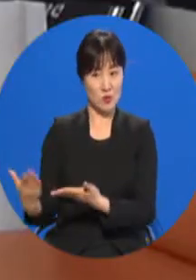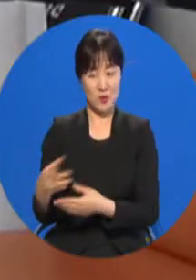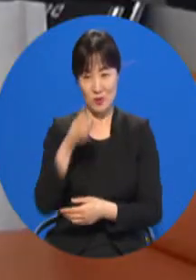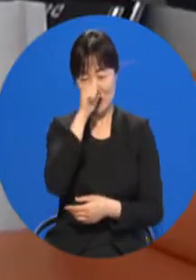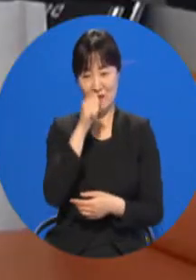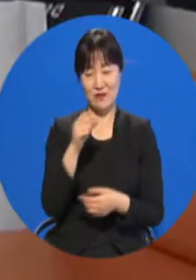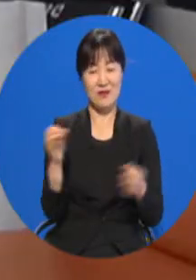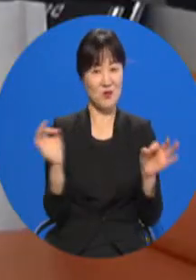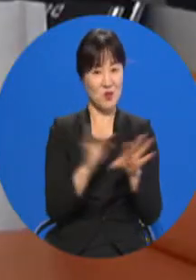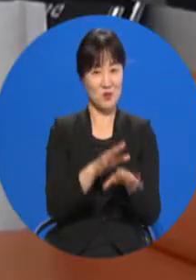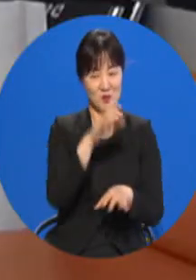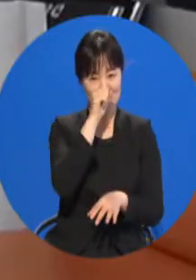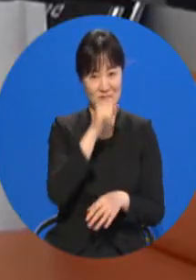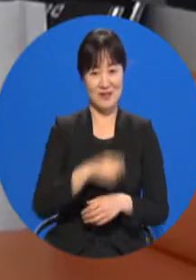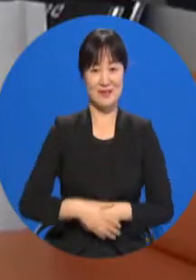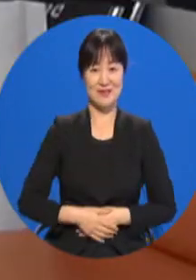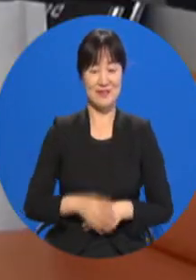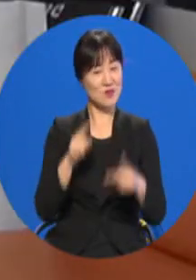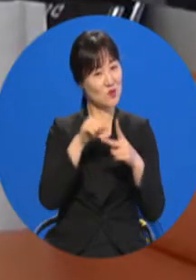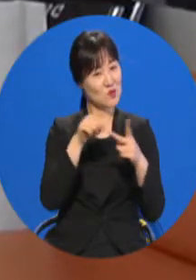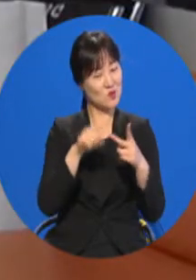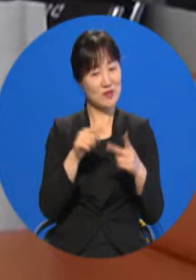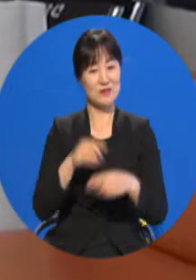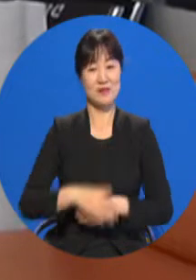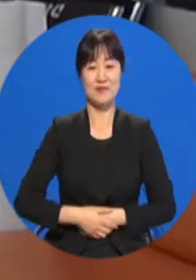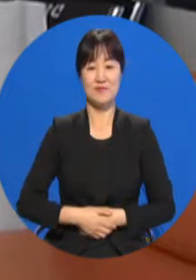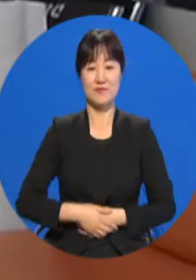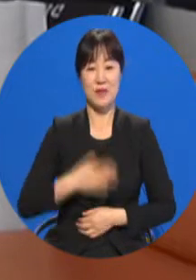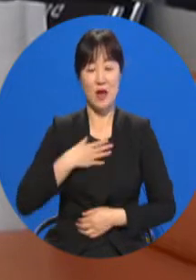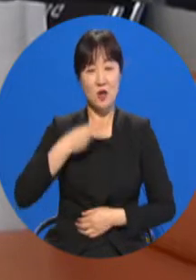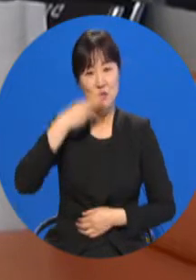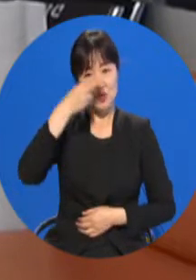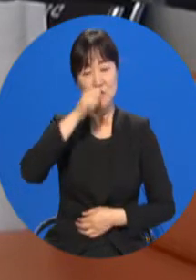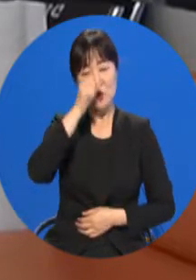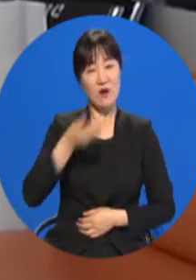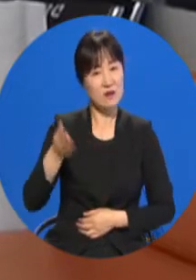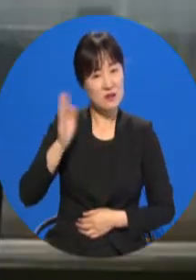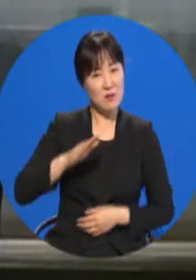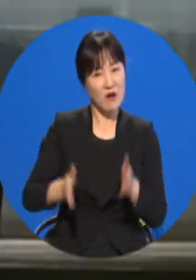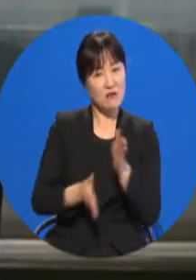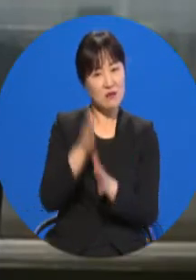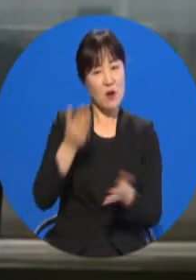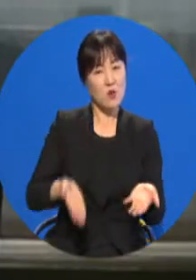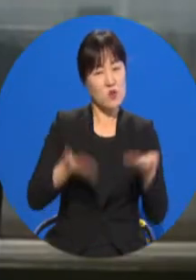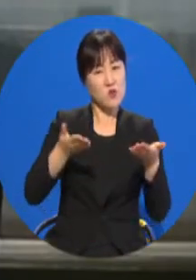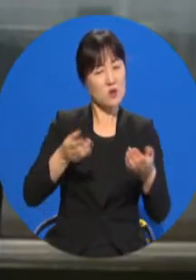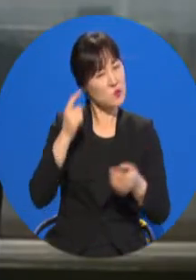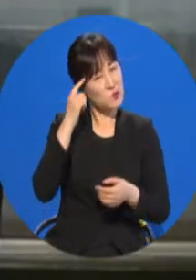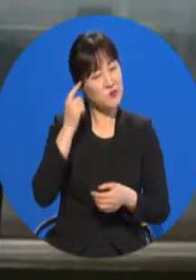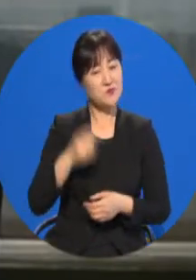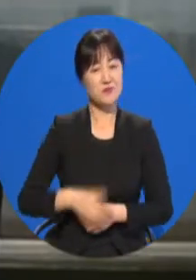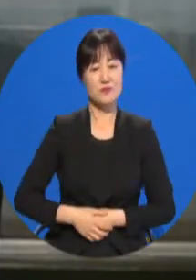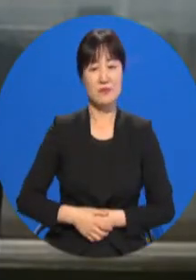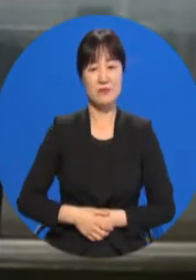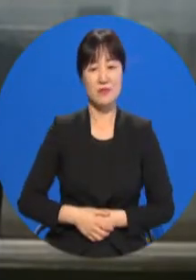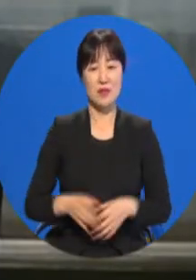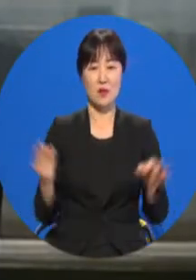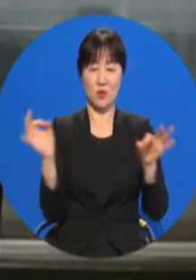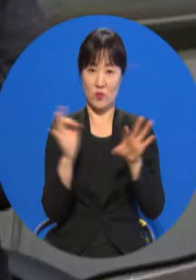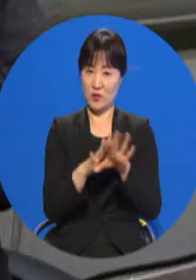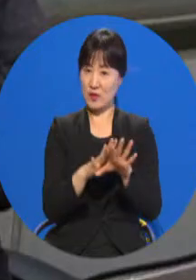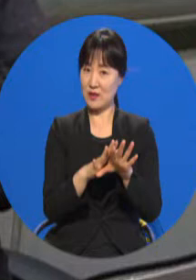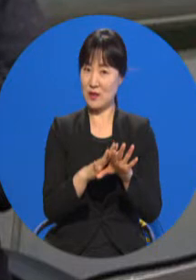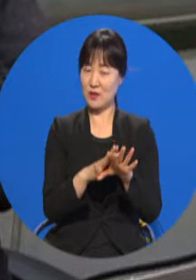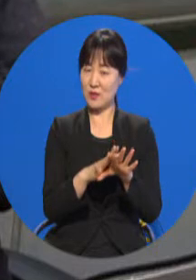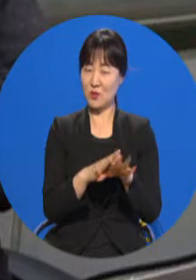좋겠어. 나도 술 좋아해, 좋아하는데. 그거를 시가 조장하는 문화는 없애기에는 너무 좋은